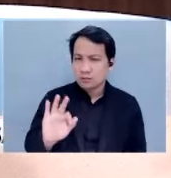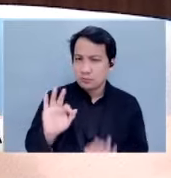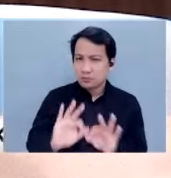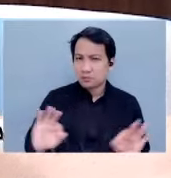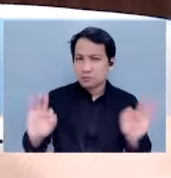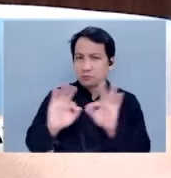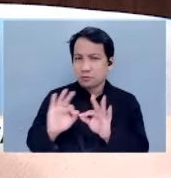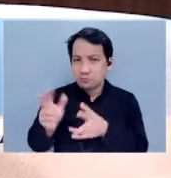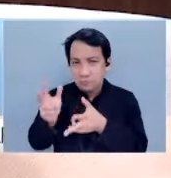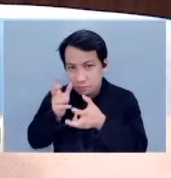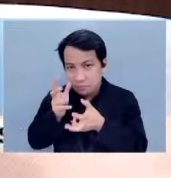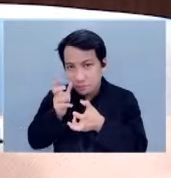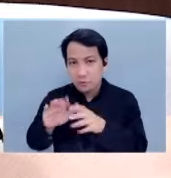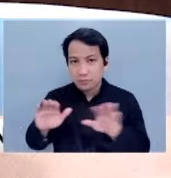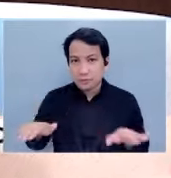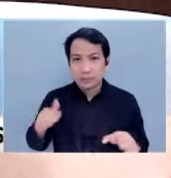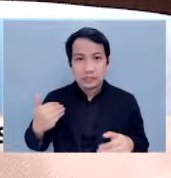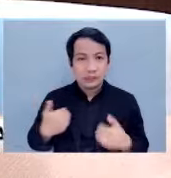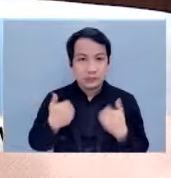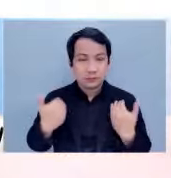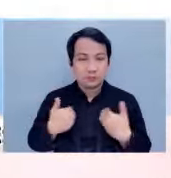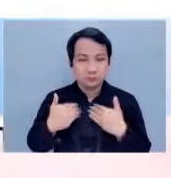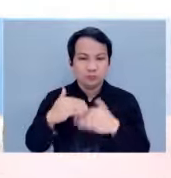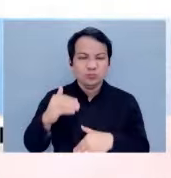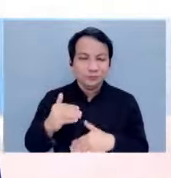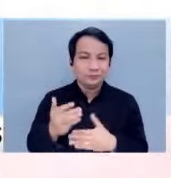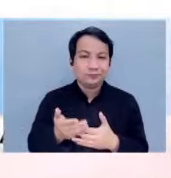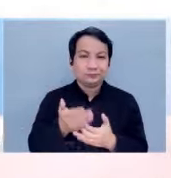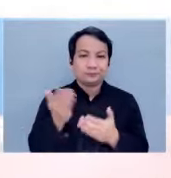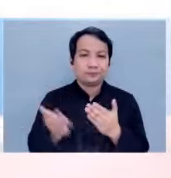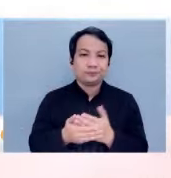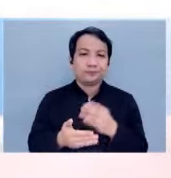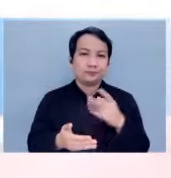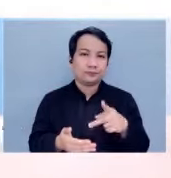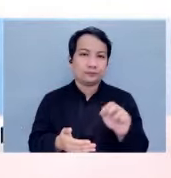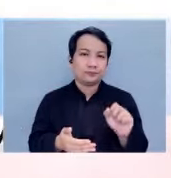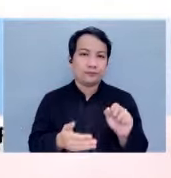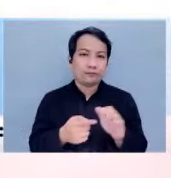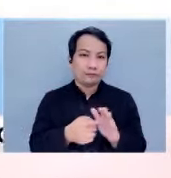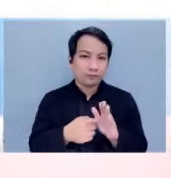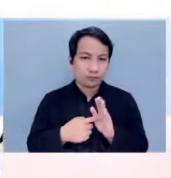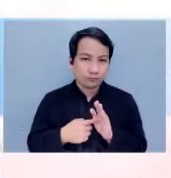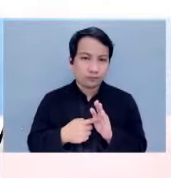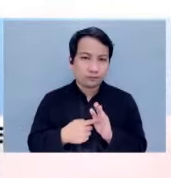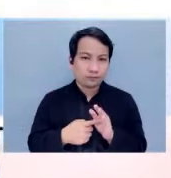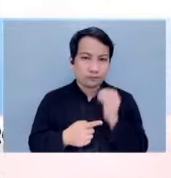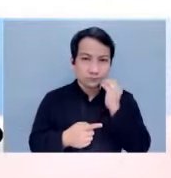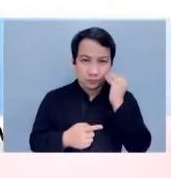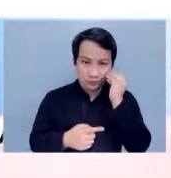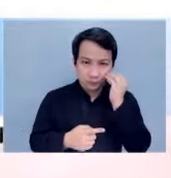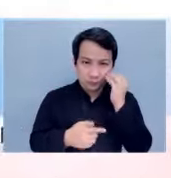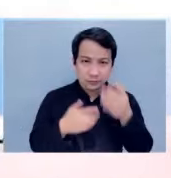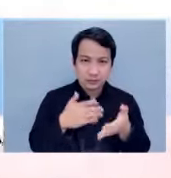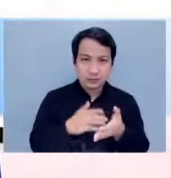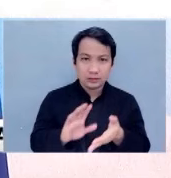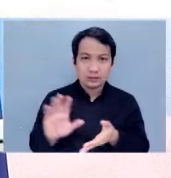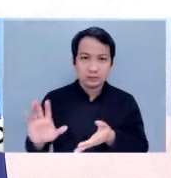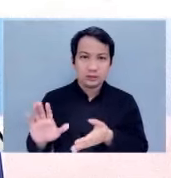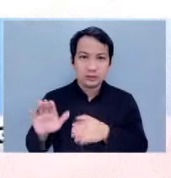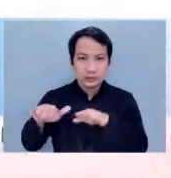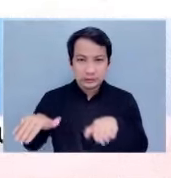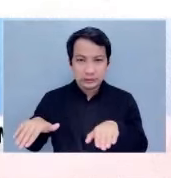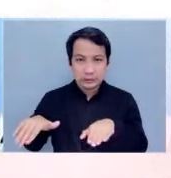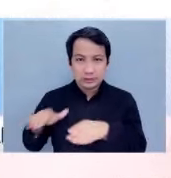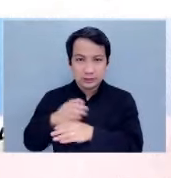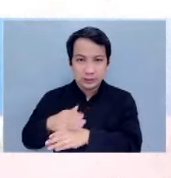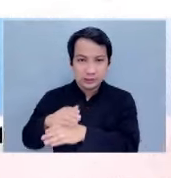din sila kahit minor de edad ito. Yes, sa petition for guardianship, dalawa yung requirement. Merong home study at child care study na